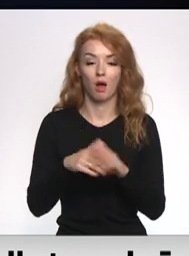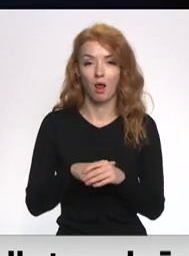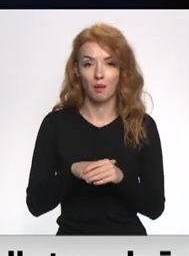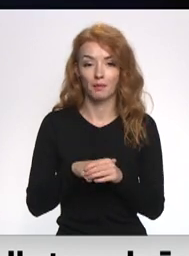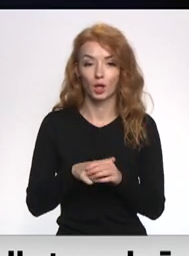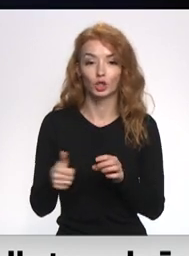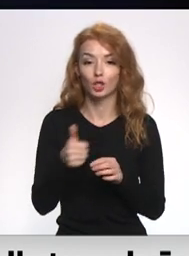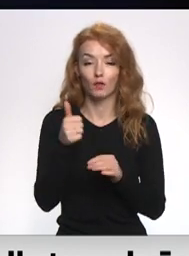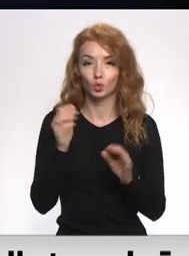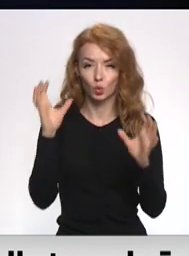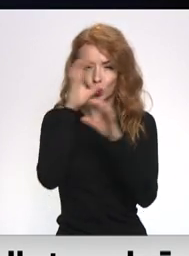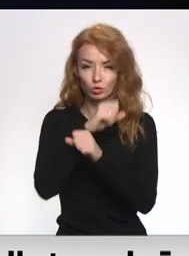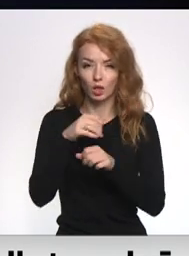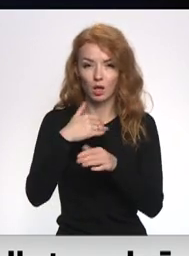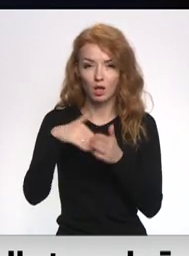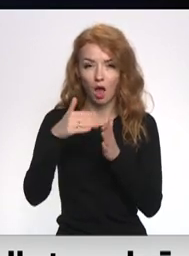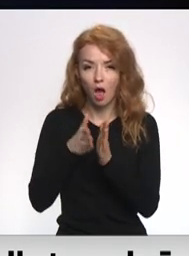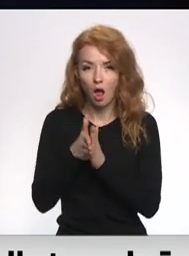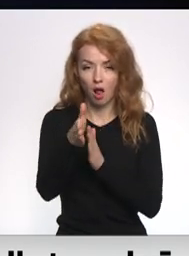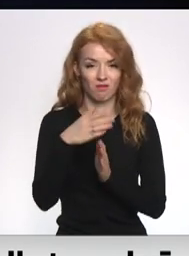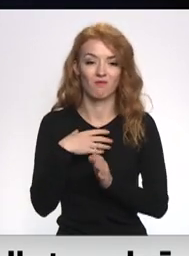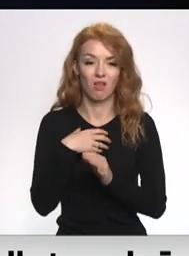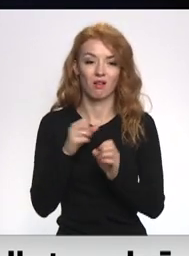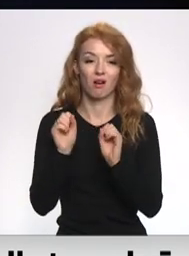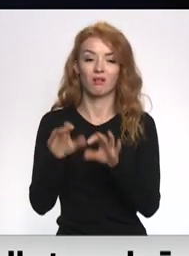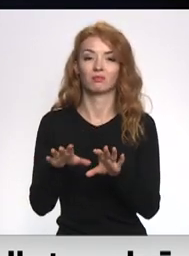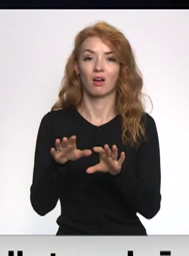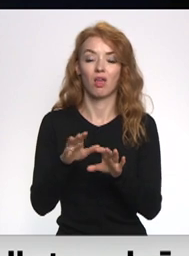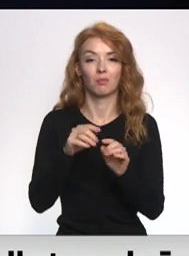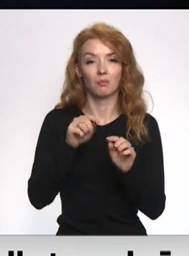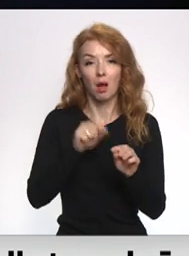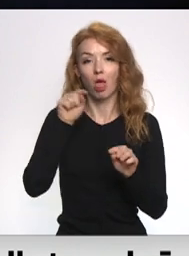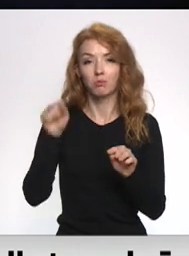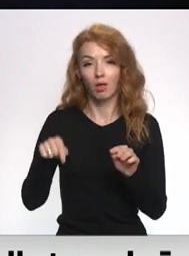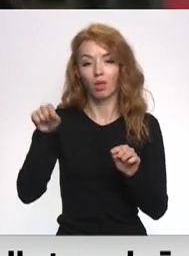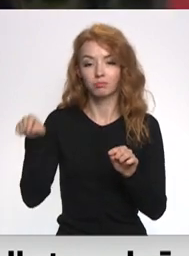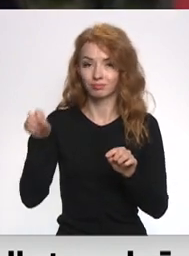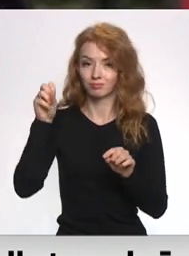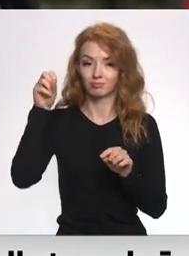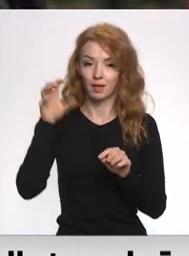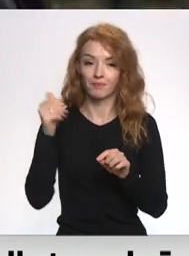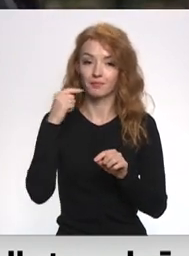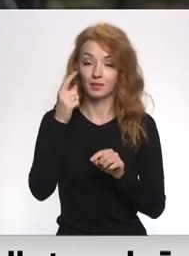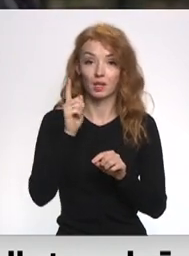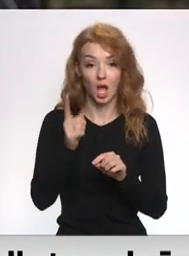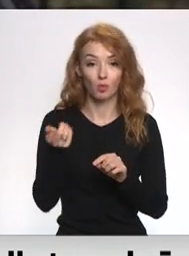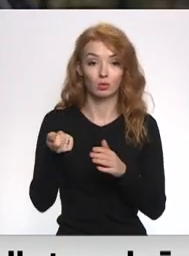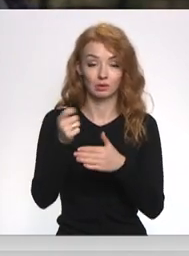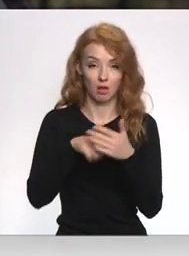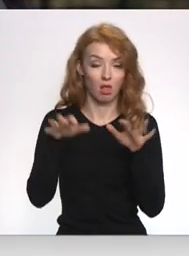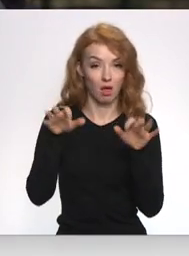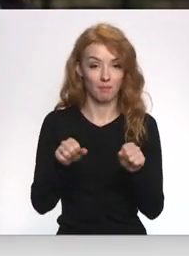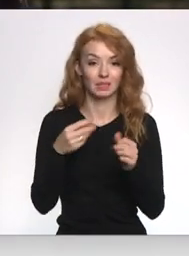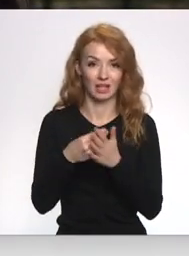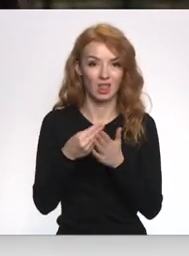Teiksim, sevišķi tumšākās ielās tur vajag atstāt vismaz, ik pēc brīža to gaismu. Nē, es domāju, ka būtu jāslēdz ārā pie šitām cenām, kas